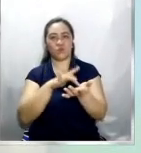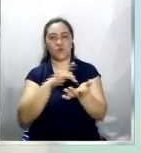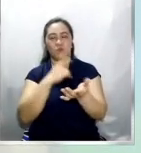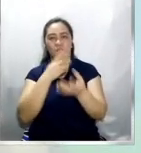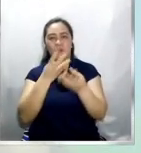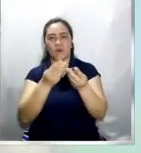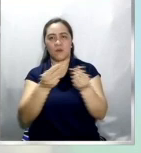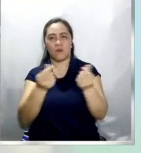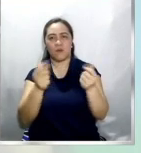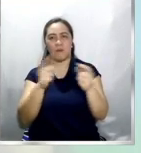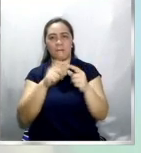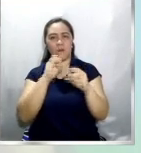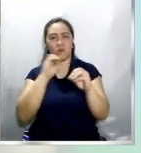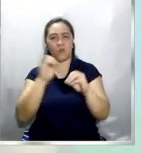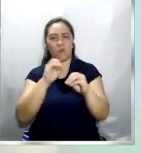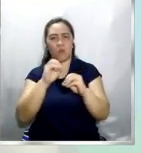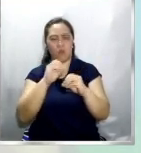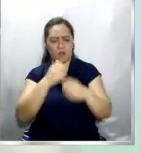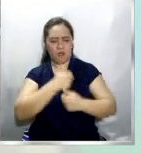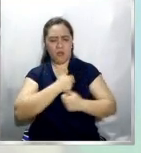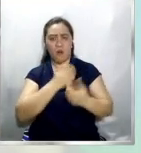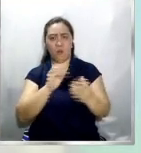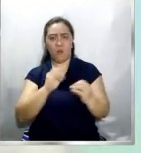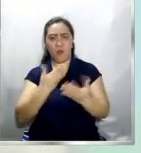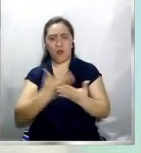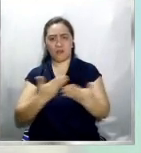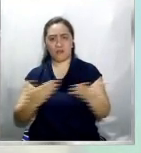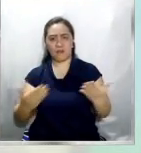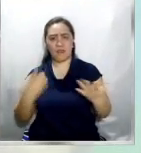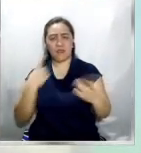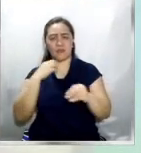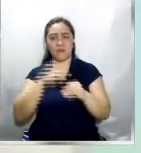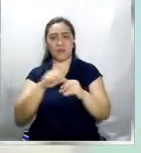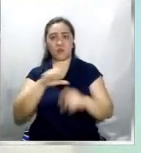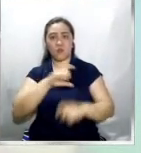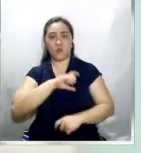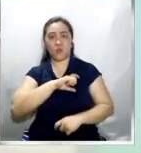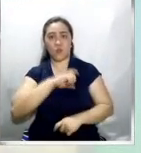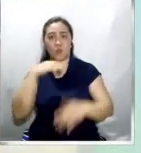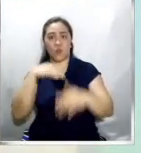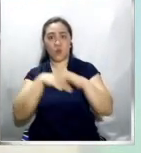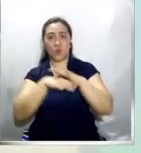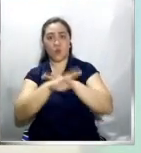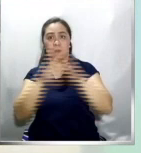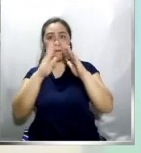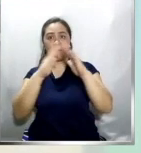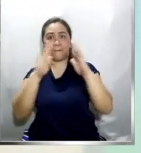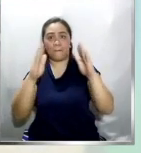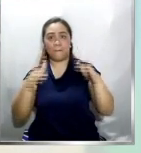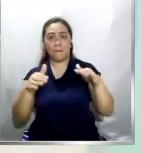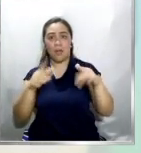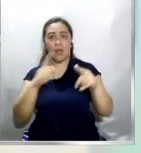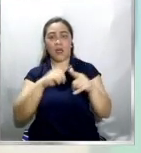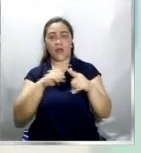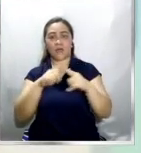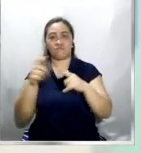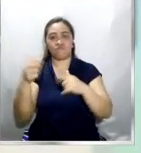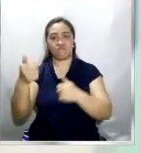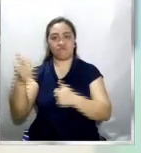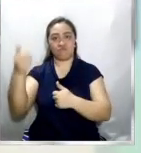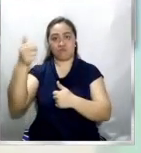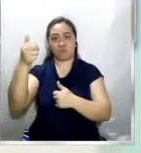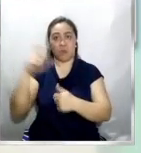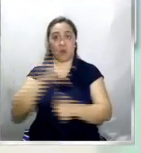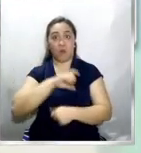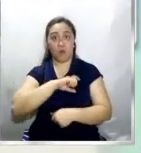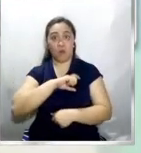ng pasuki ng mga umano'y puwersa ng pulisya ang kanyang tahanan. Itinagi naman ang hepe ng Novaliches Police na si Lieutenant